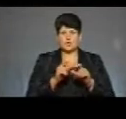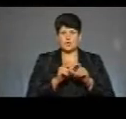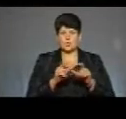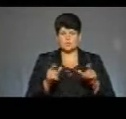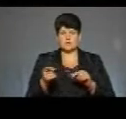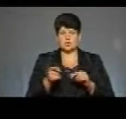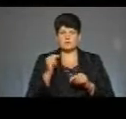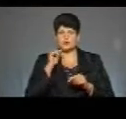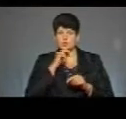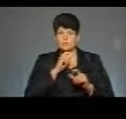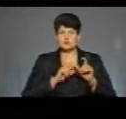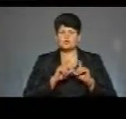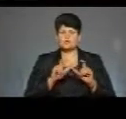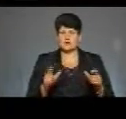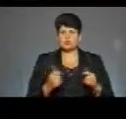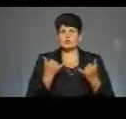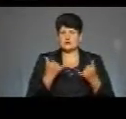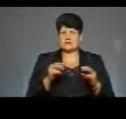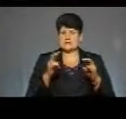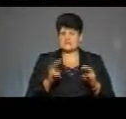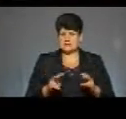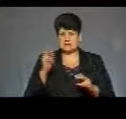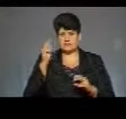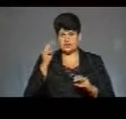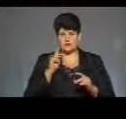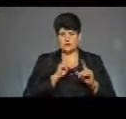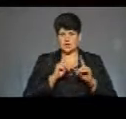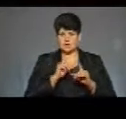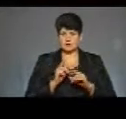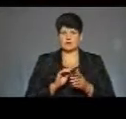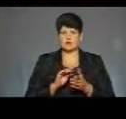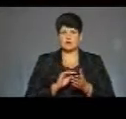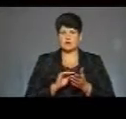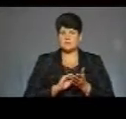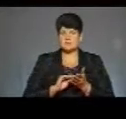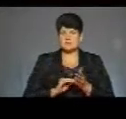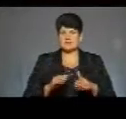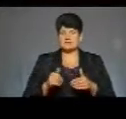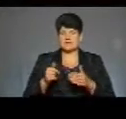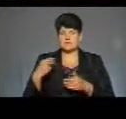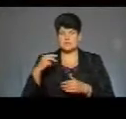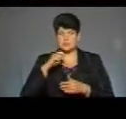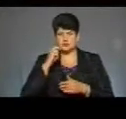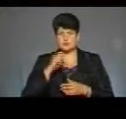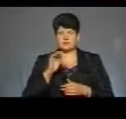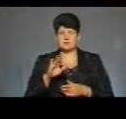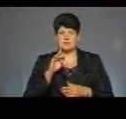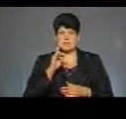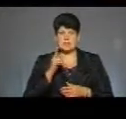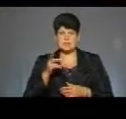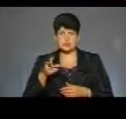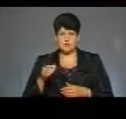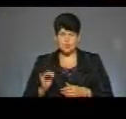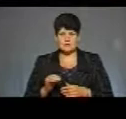Тернопільського економічного університету. Сьогодні на засіданні вченої ради вишу освітяни написали звернення до президента України Володимира Зеленського,